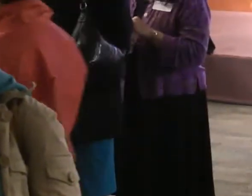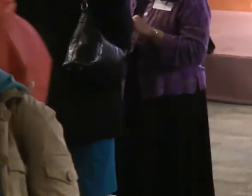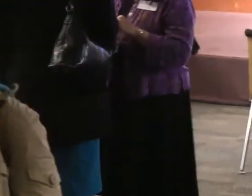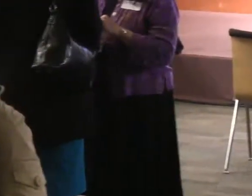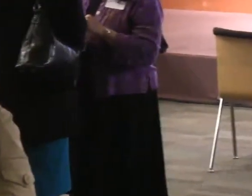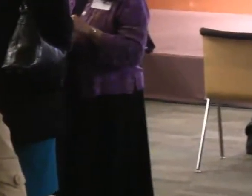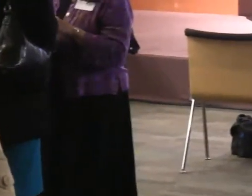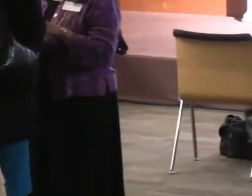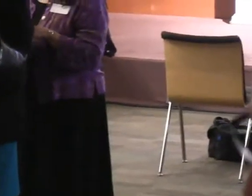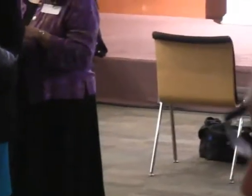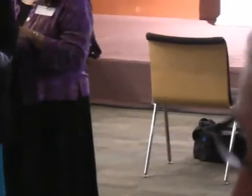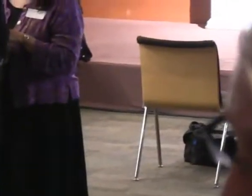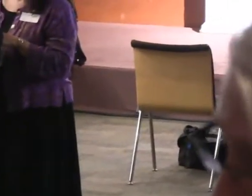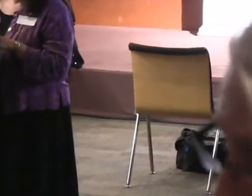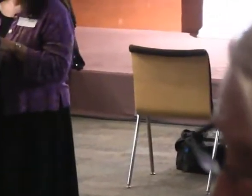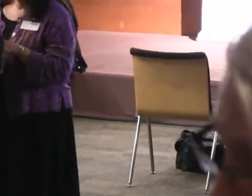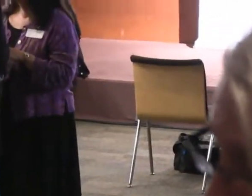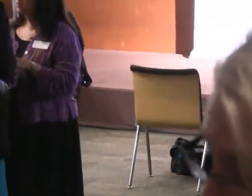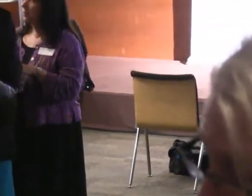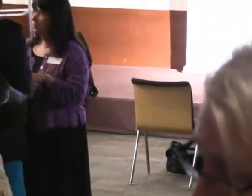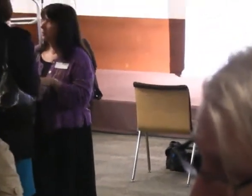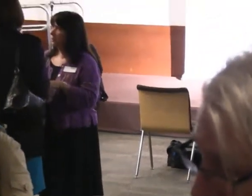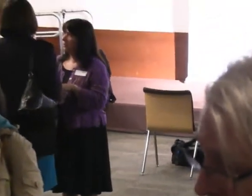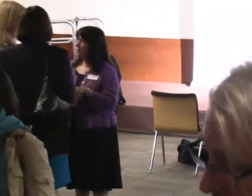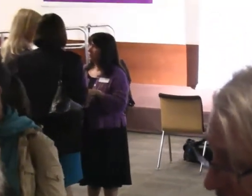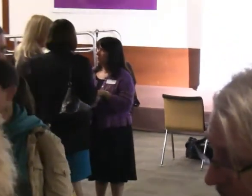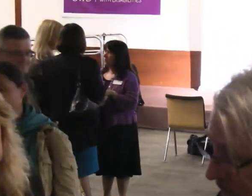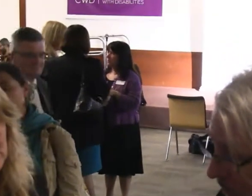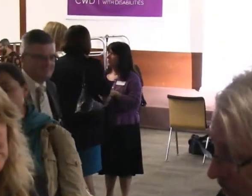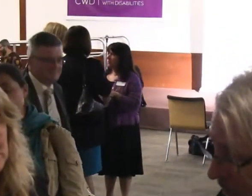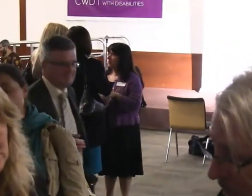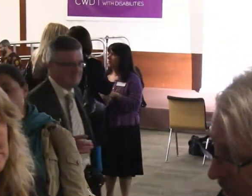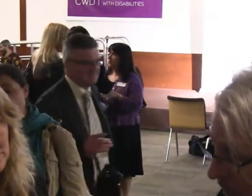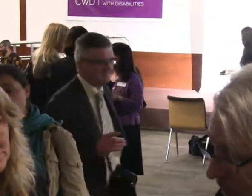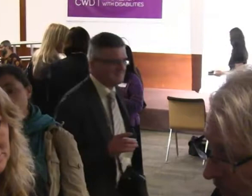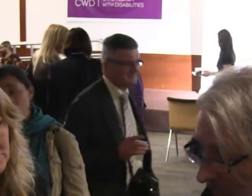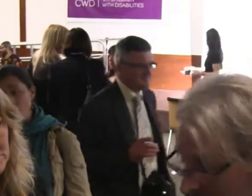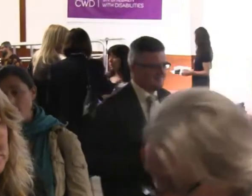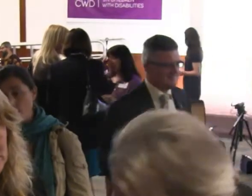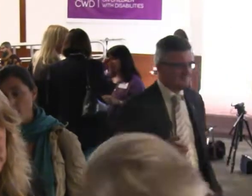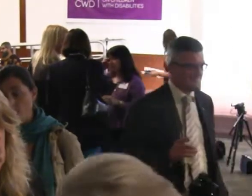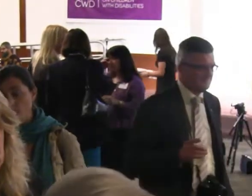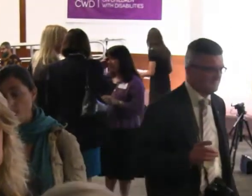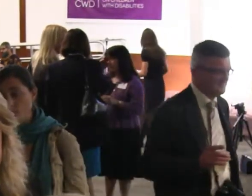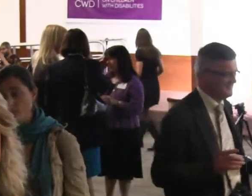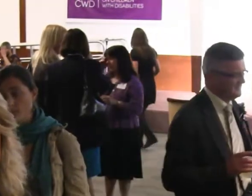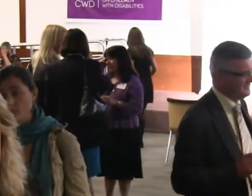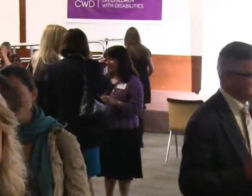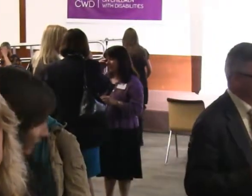Bó bá bẹ̀rẹ̀ mọ́lẹ̀ kò bọ́ sí rárá, face to face làwa ń fẹ́.